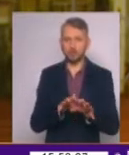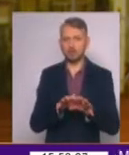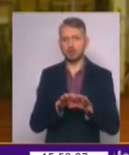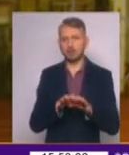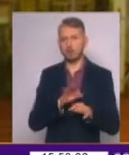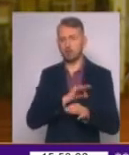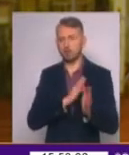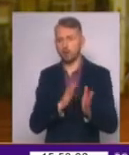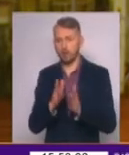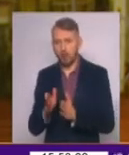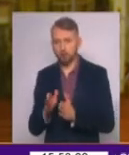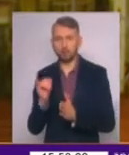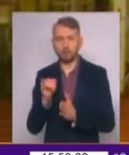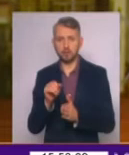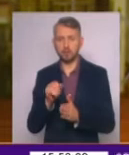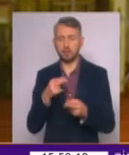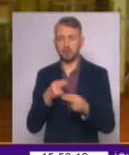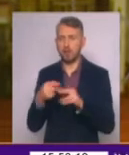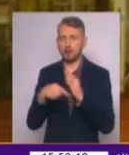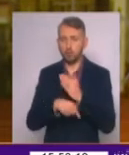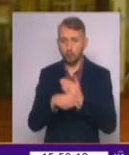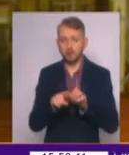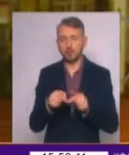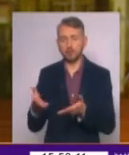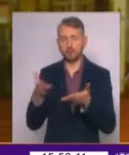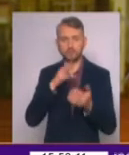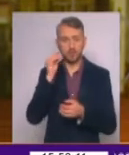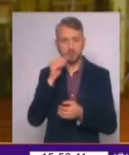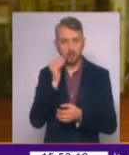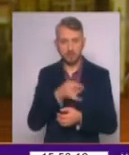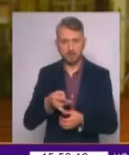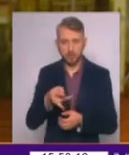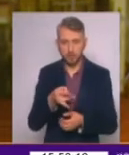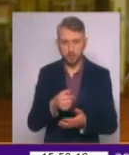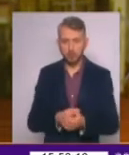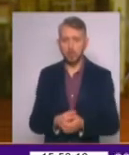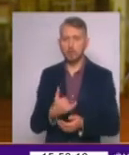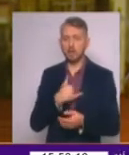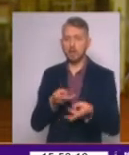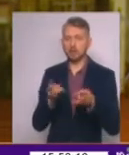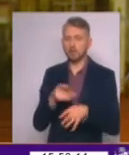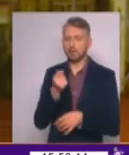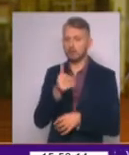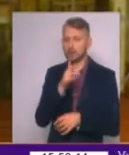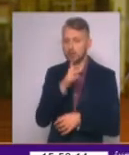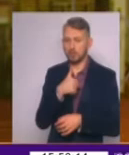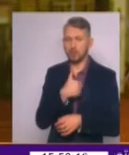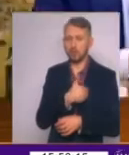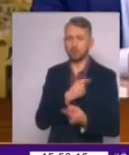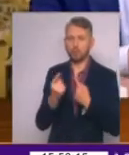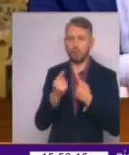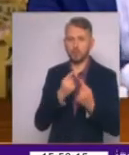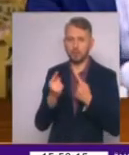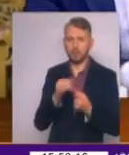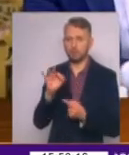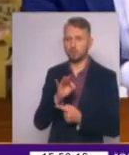запрошуємо долучатися Шевченківський район, будь ласка, 223-0981. Пане Олеже, у нас залишається невеличка кількість часу, я з вами хочу поговорити